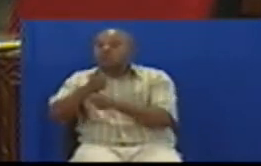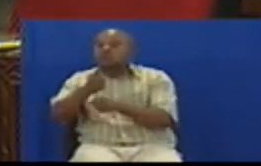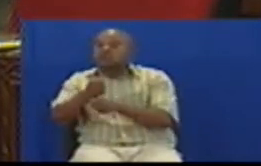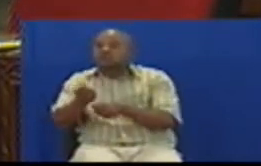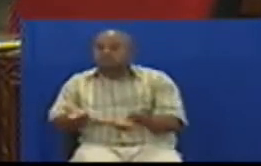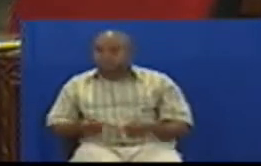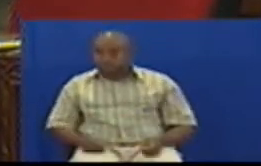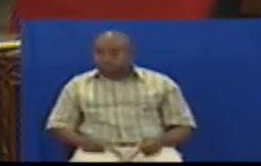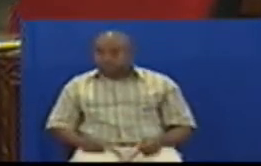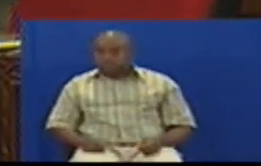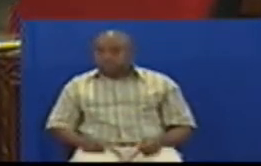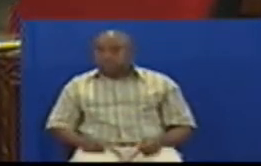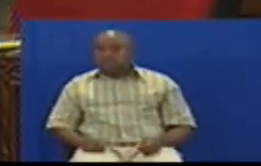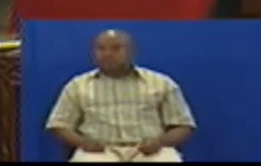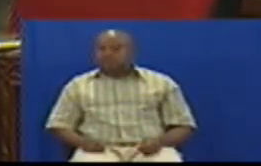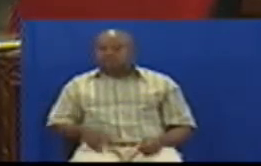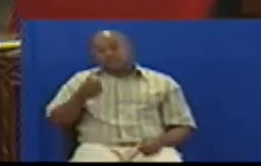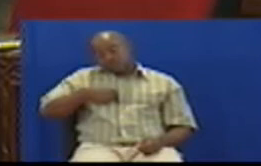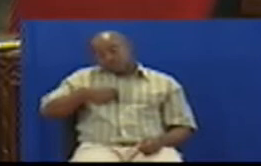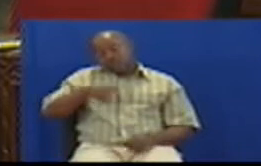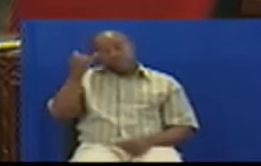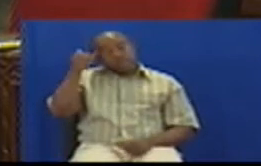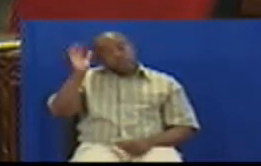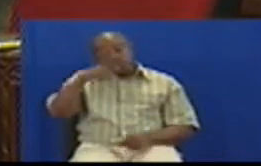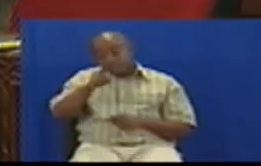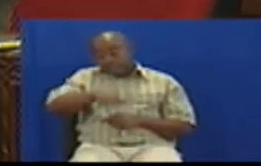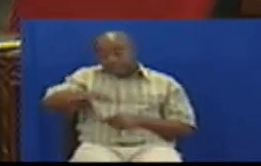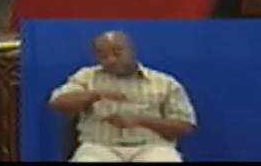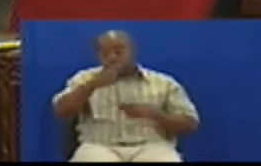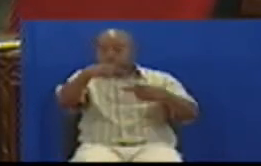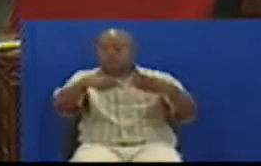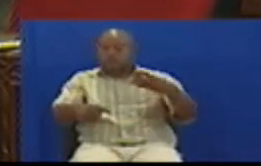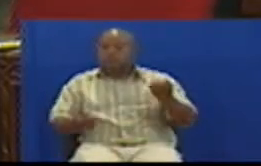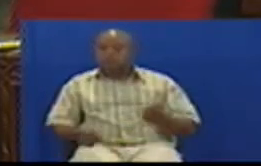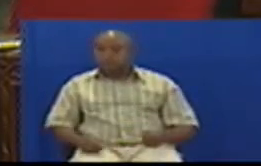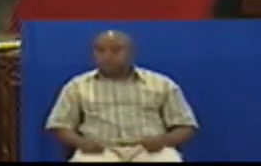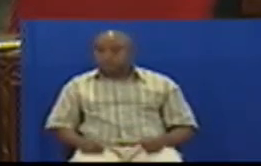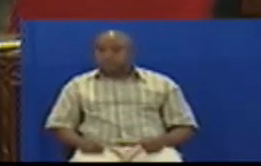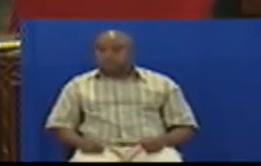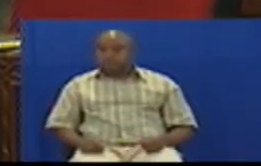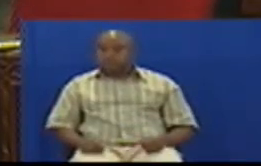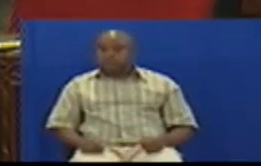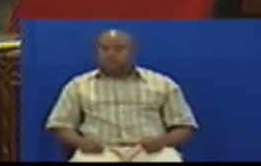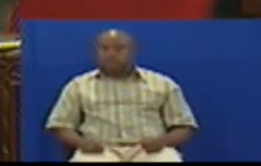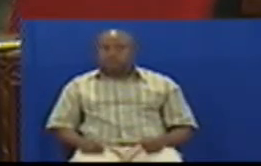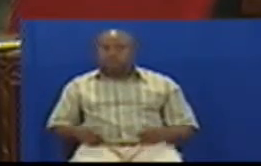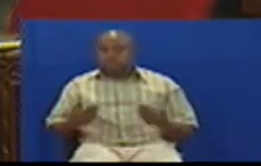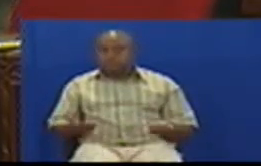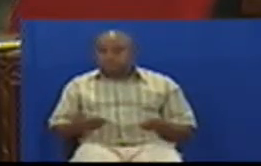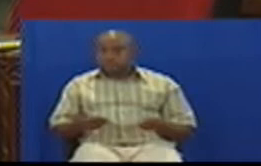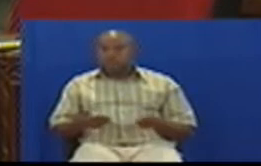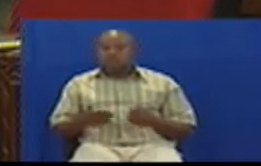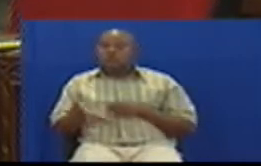mikakati ya kusonga mbele. Mimi nina ushauri katika maeneo yafuatayo. Kwanza ni kuhusiana na mfuko kutengwa